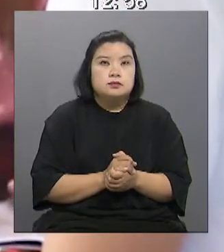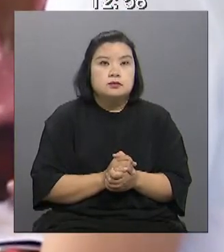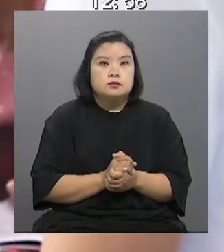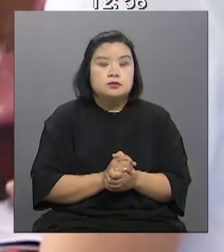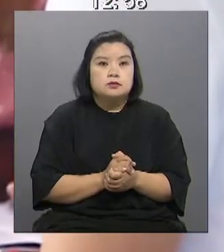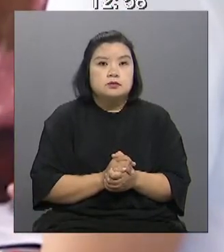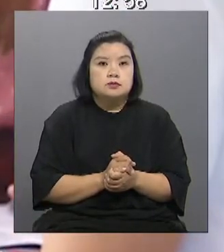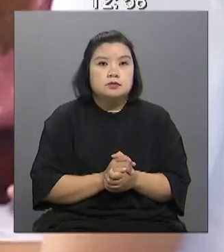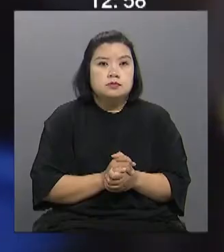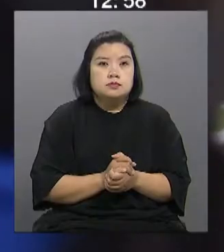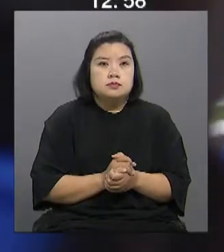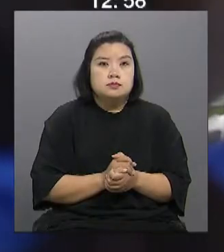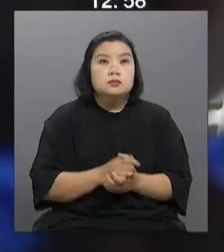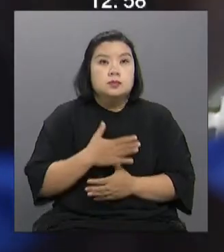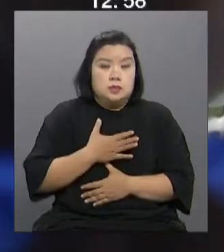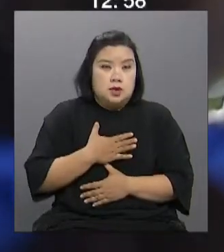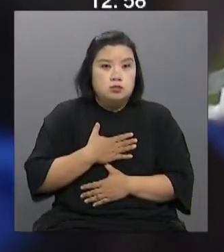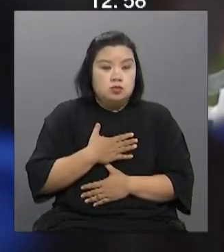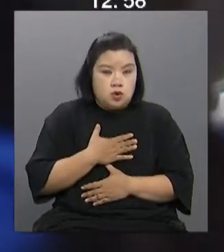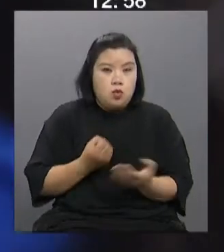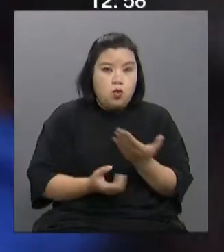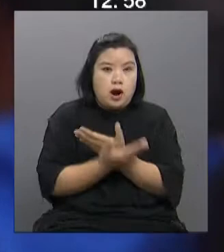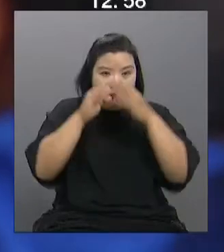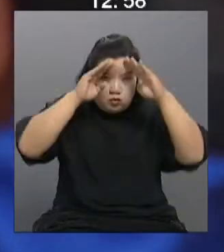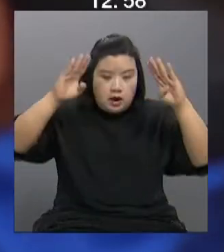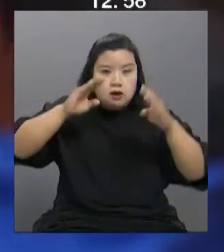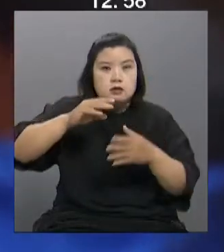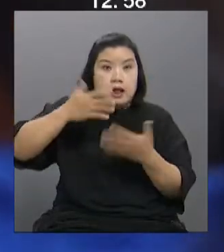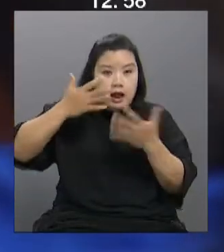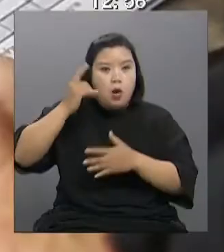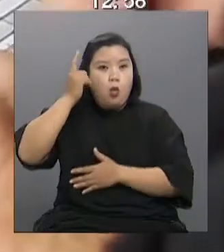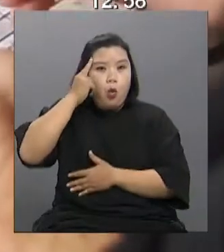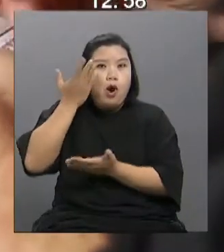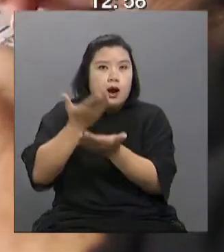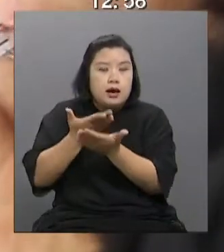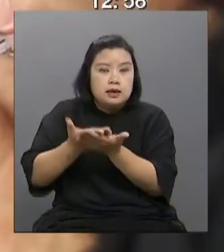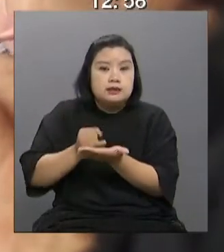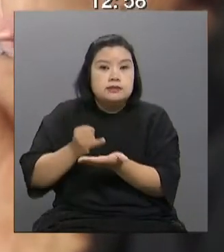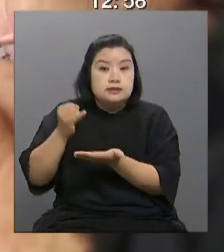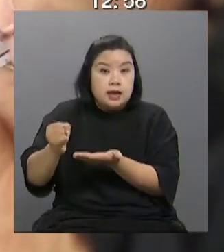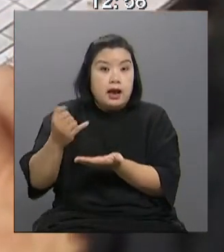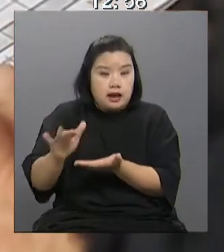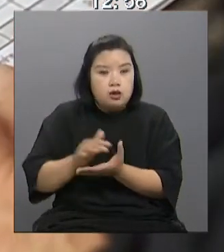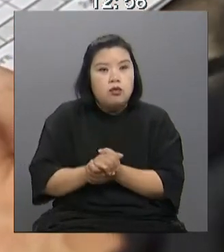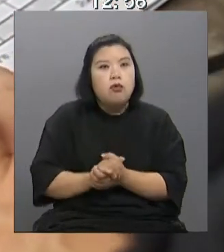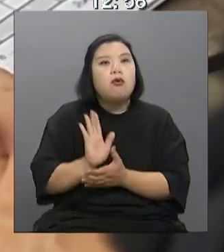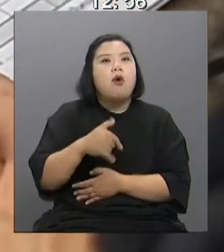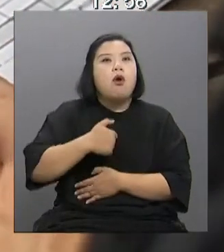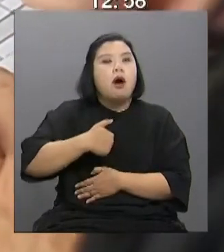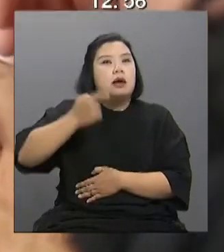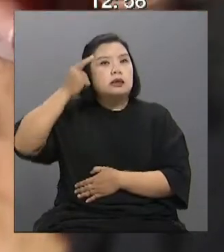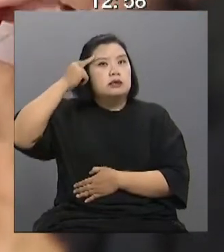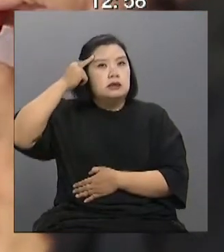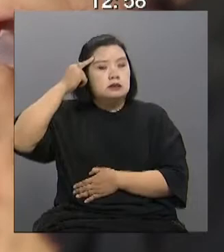พราะว่าถ้าเราได้เรียนรู้เราศึกษาแล้วเราจดทุกบาททุกสตางค์จริงๆอ่ะเราจะเห็นเลยว่าตัวไหนที่ว่ามันเป็น